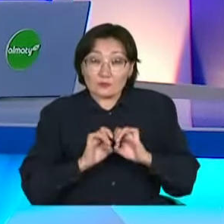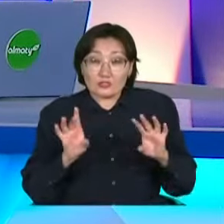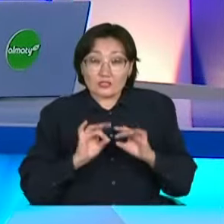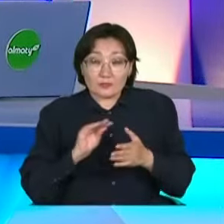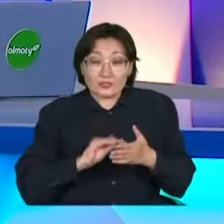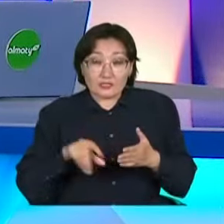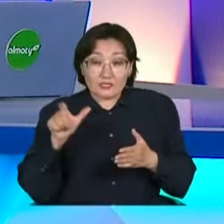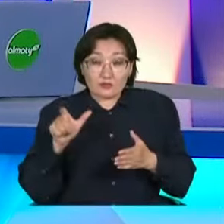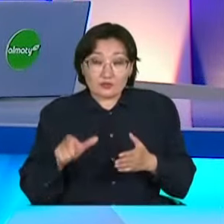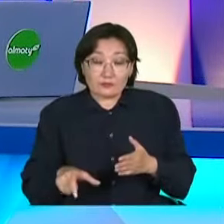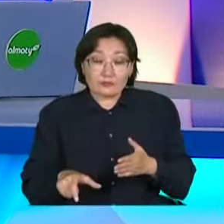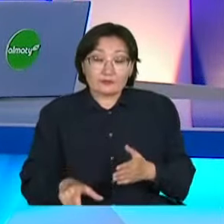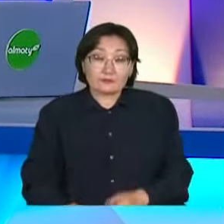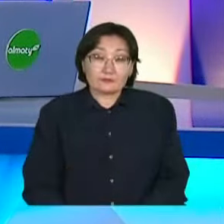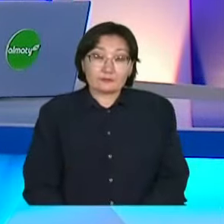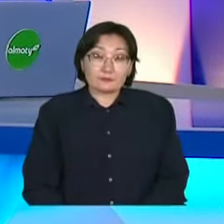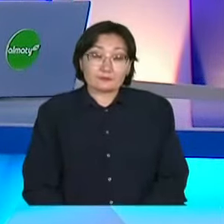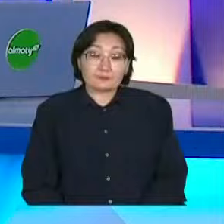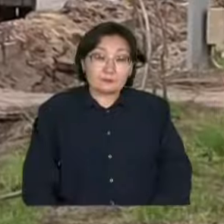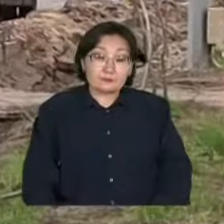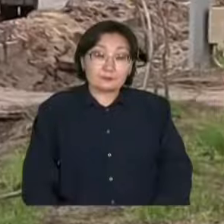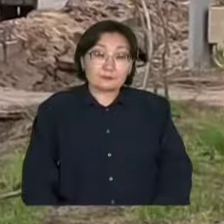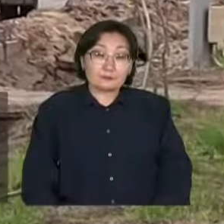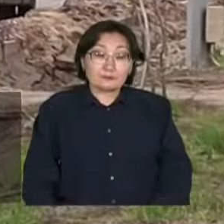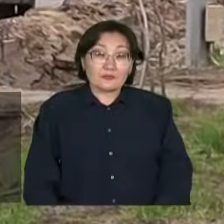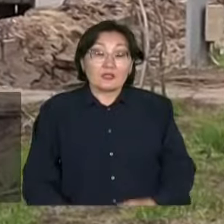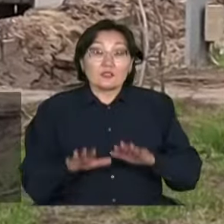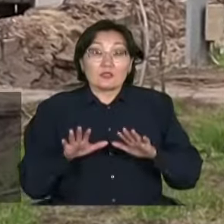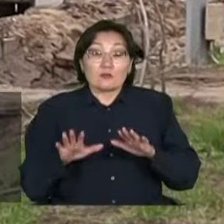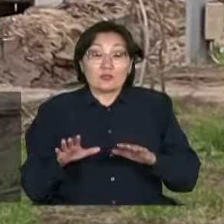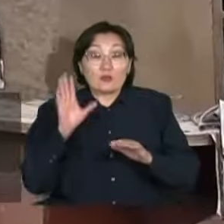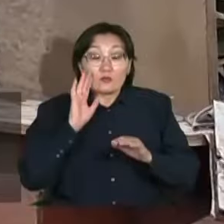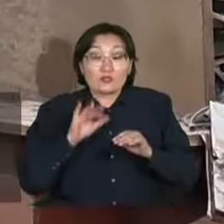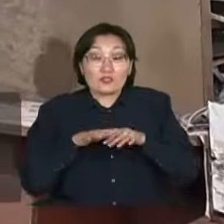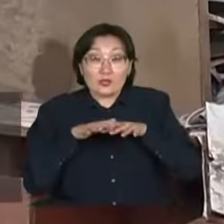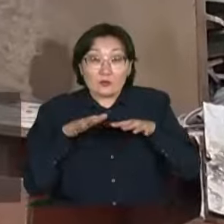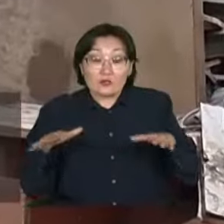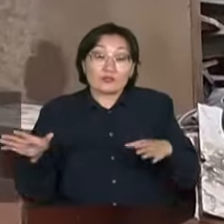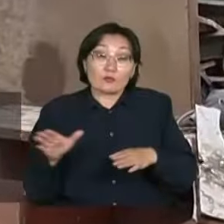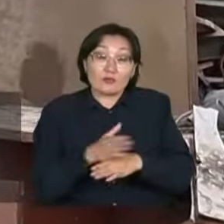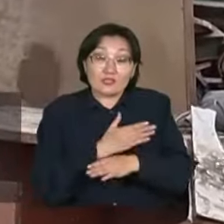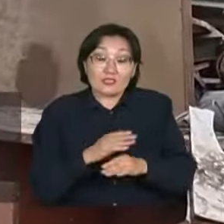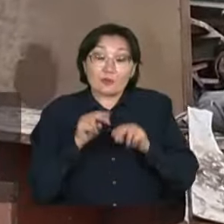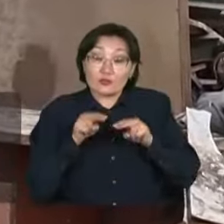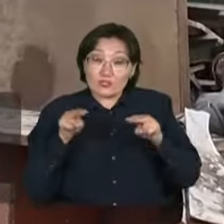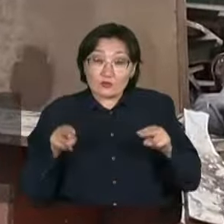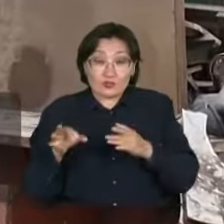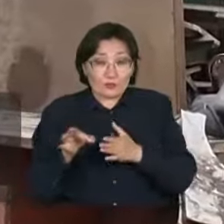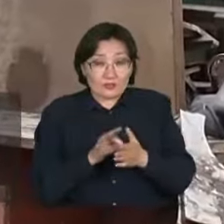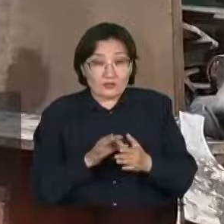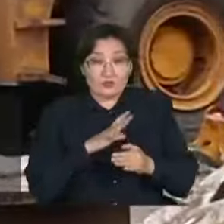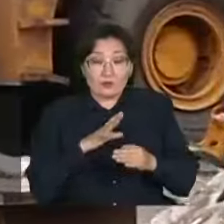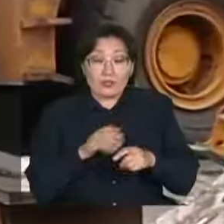наш корреспондент в регионе Нургуль Алина. Как только отступила вода в подтопленных зонах Петропавловска, сразу же